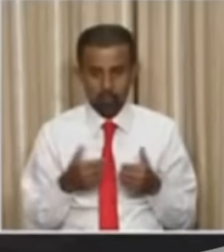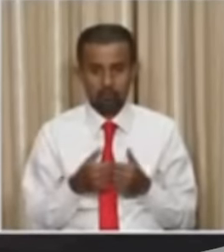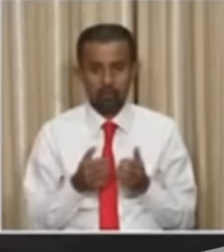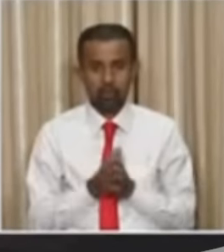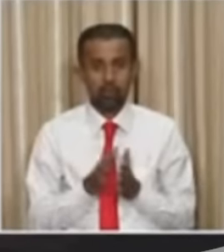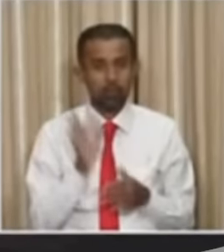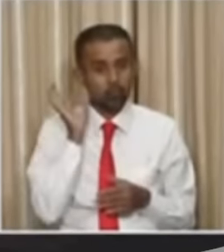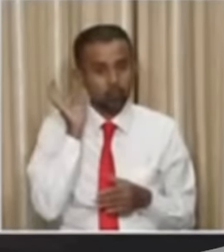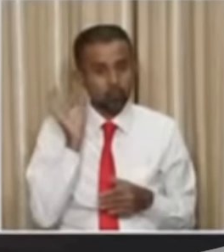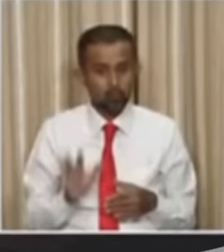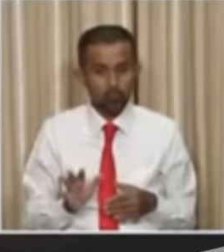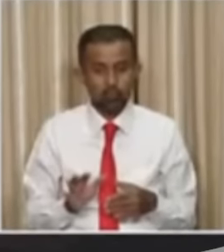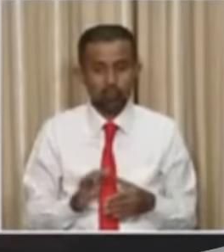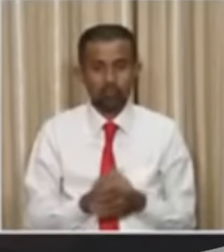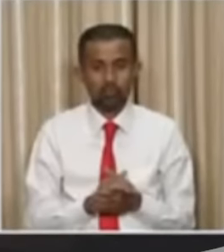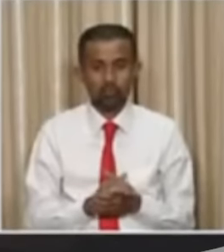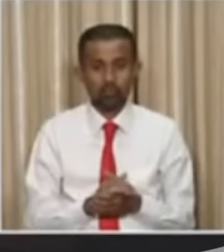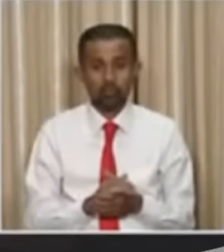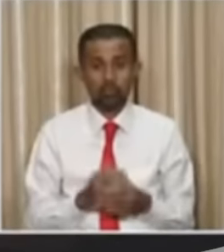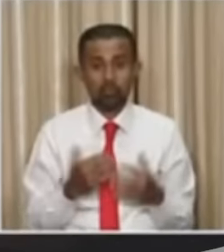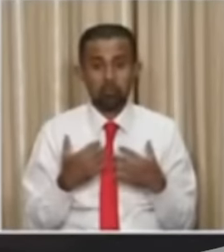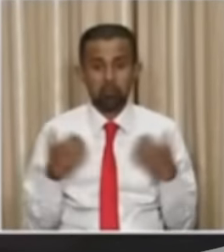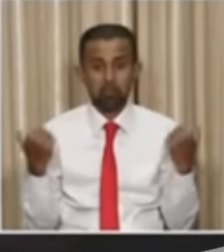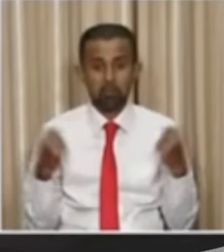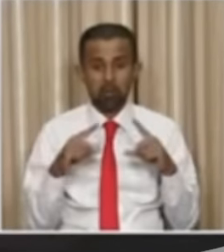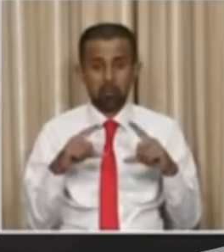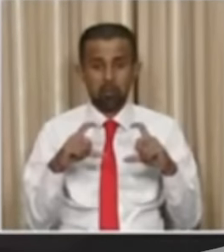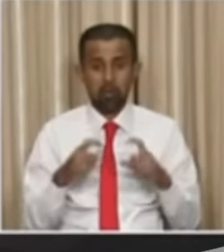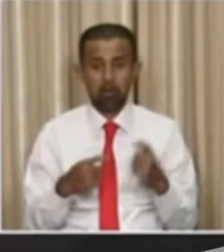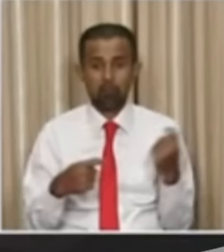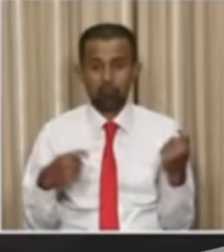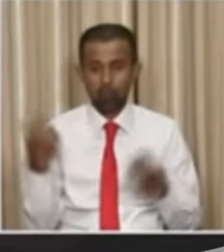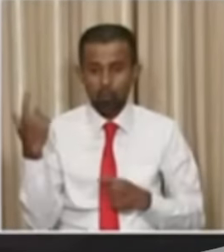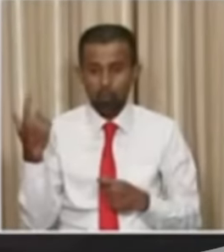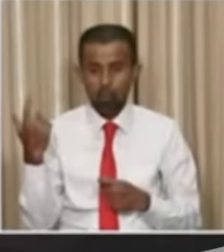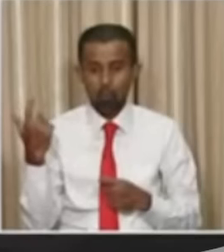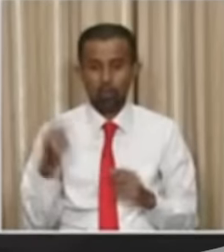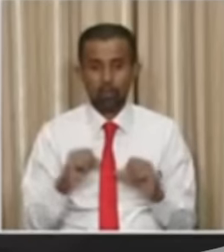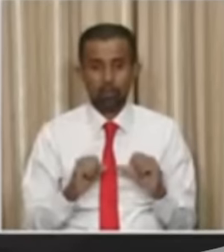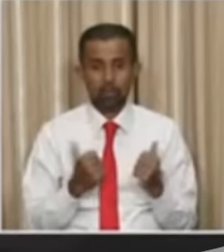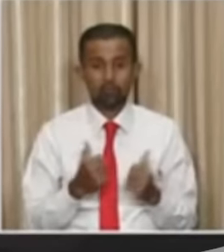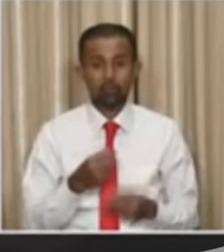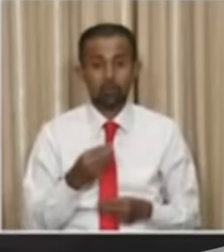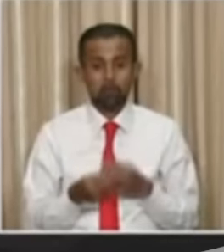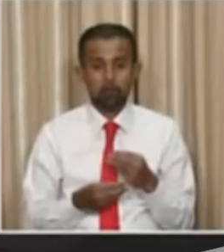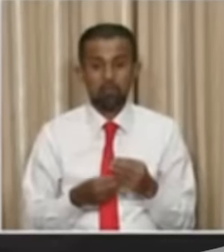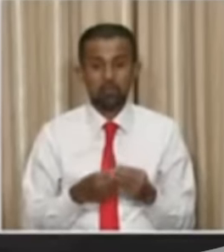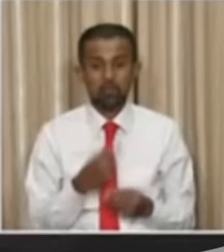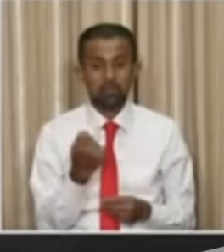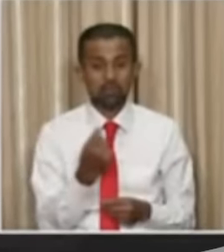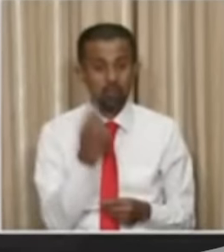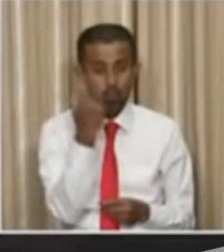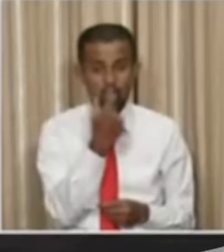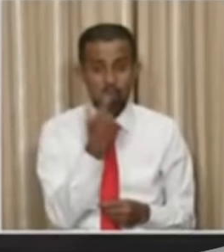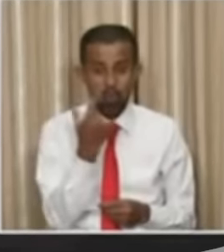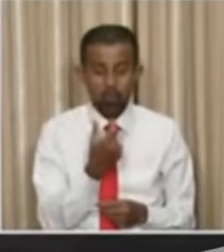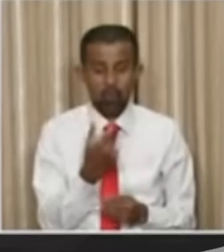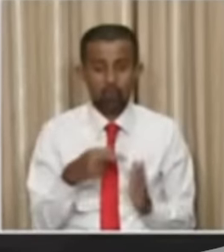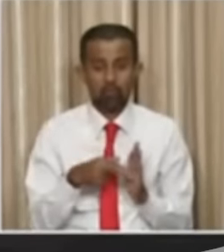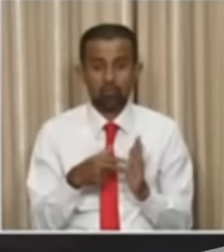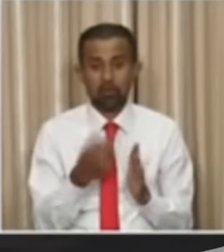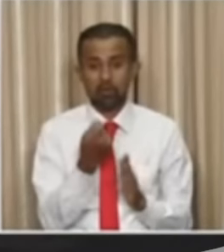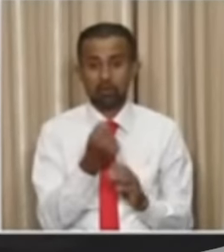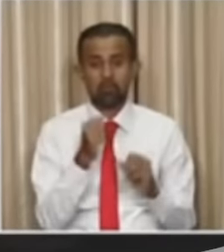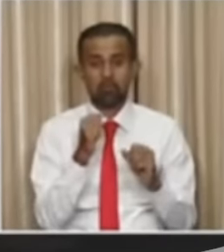දුවව දුවගේ නිර්වත් ඡායාරූපේ විකුණලා හරි ජීවත් වෙන්න සල්ලි හම්බ කරන තත්ත්වෙට මේ ආර්ථිකය